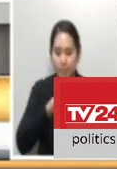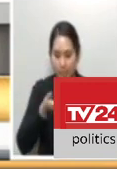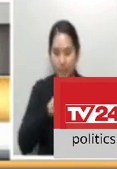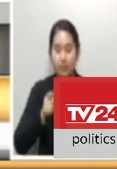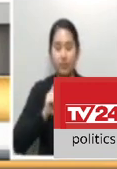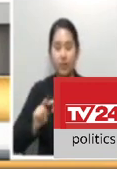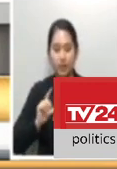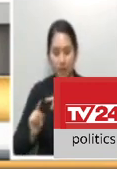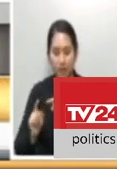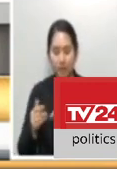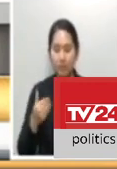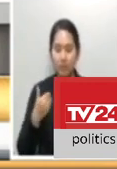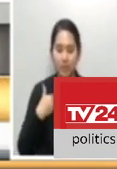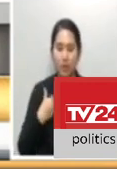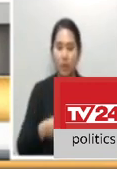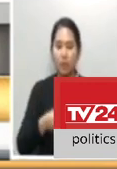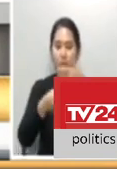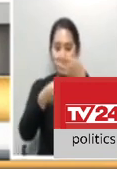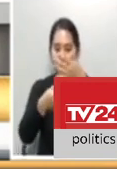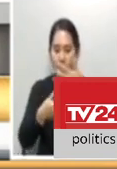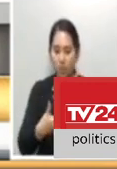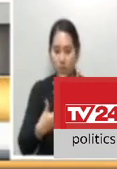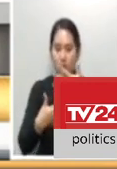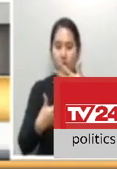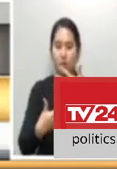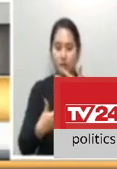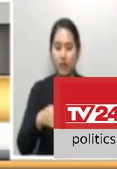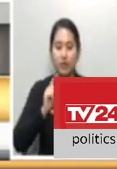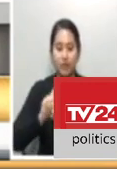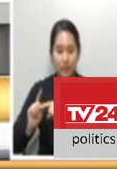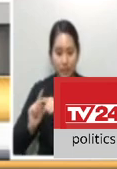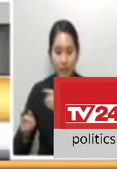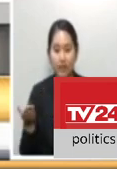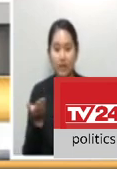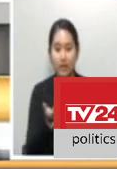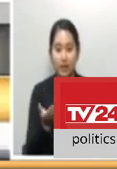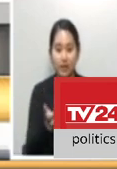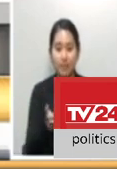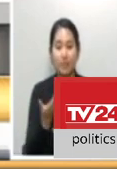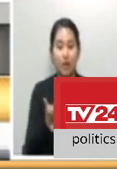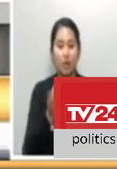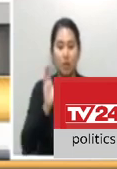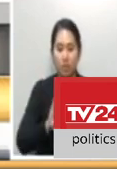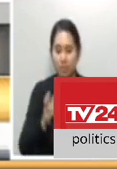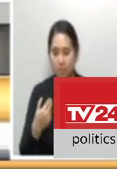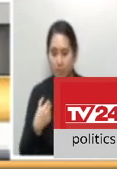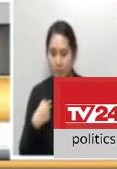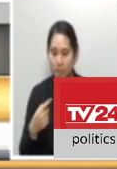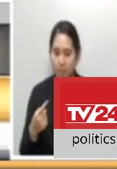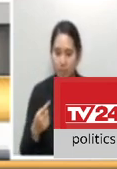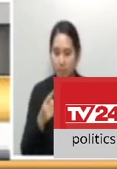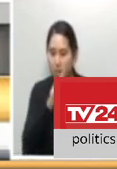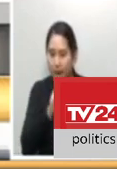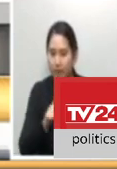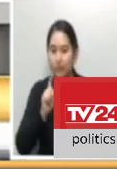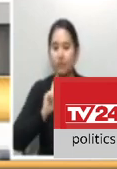มันมีหลายจุดหลายข้อแทบจะทั้งเล่มก็ว่าได้ในเล่มงบประมาณที่มีข้อท้วงติงในการจัดสรรงบประมาณ